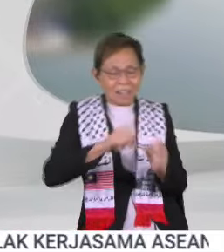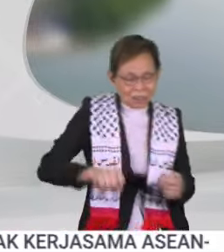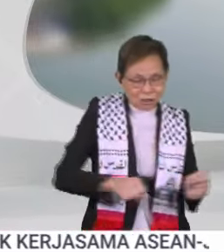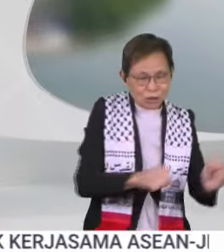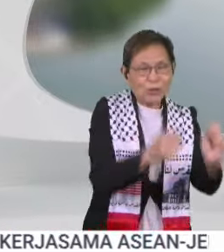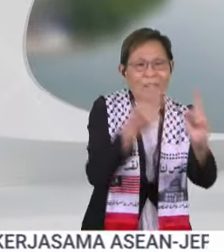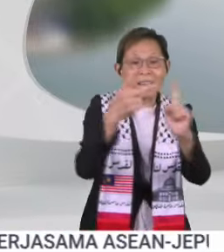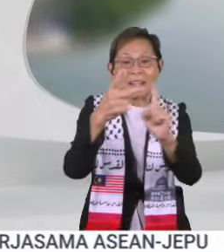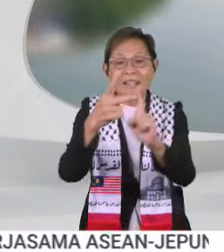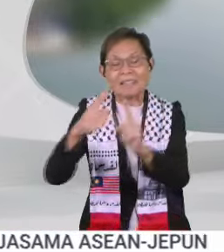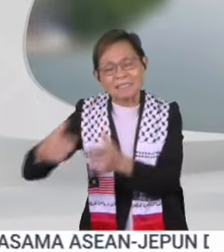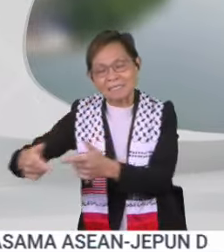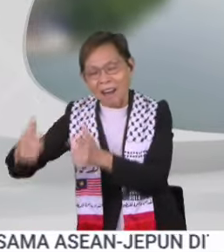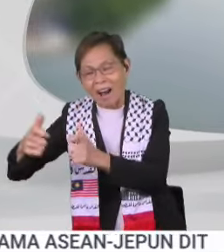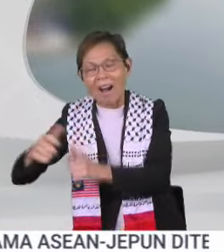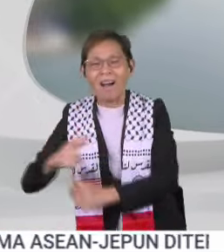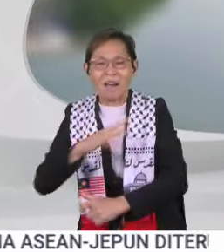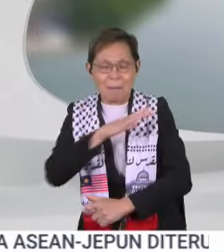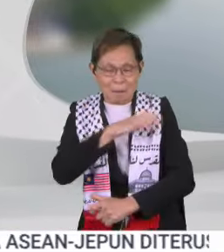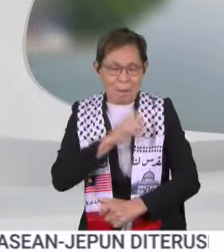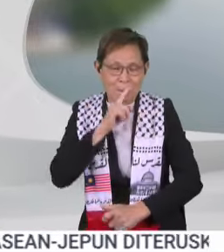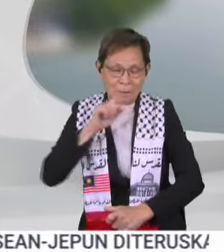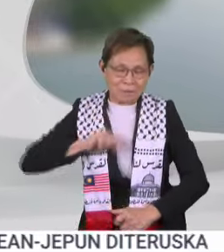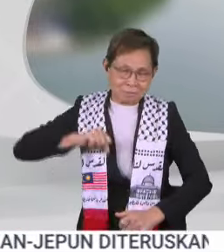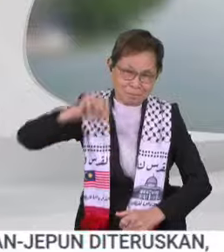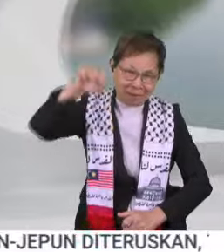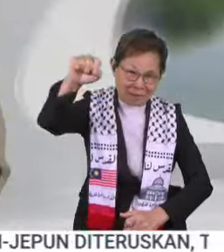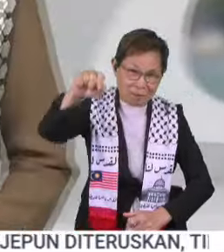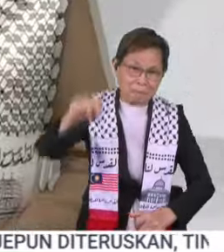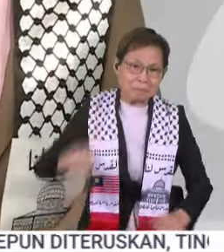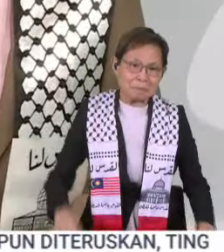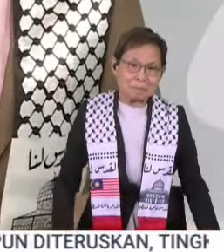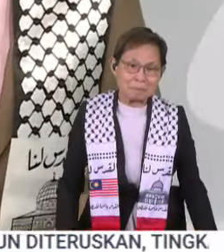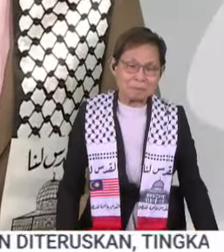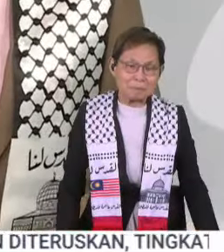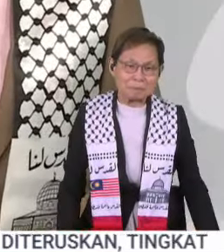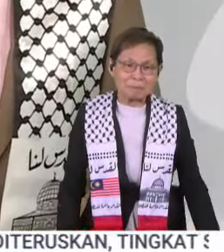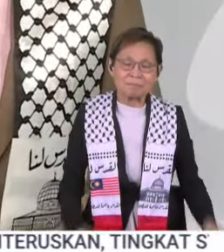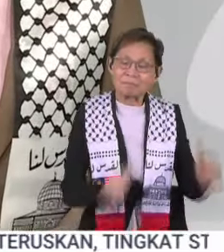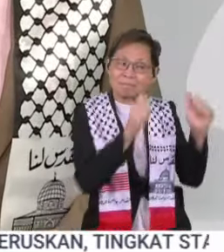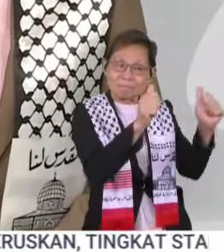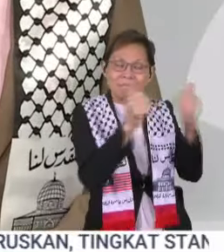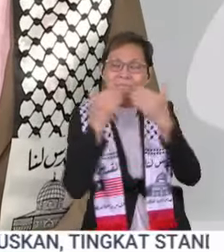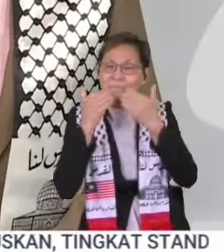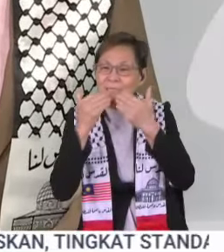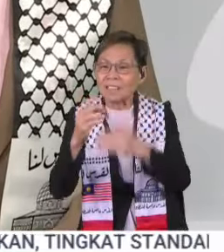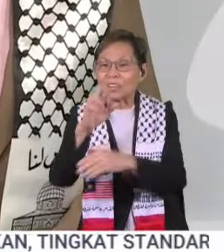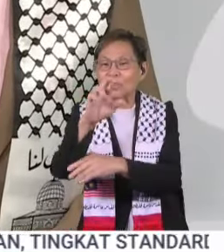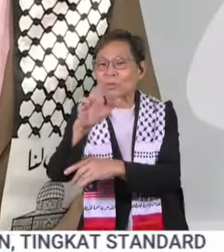ke Sugara Palestin pasti Merdeka Baik terima kasih ritaah